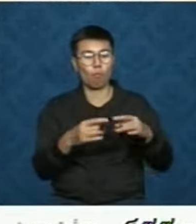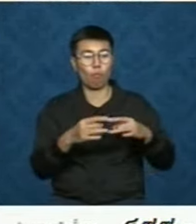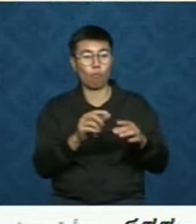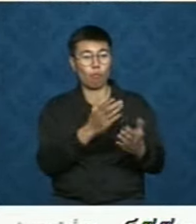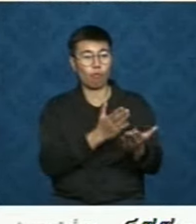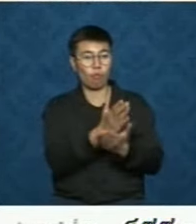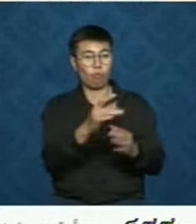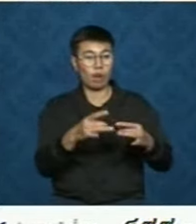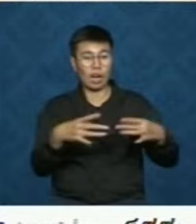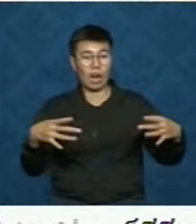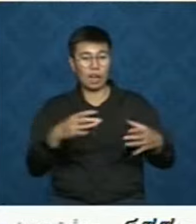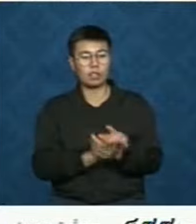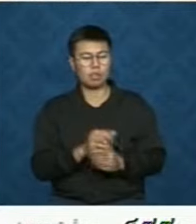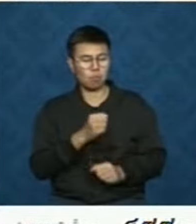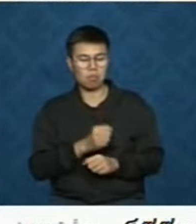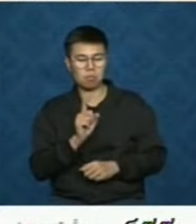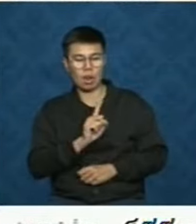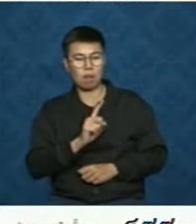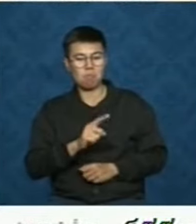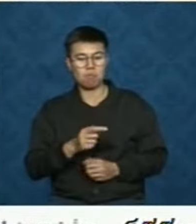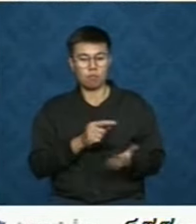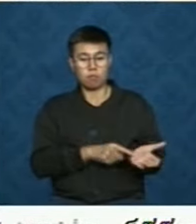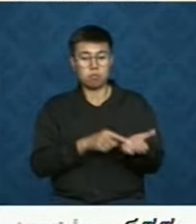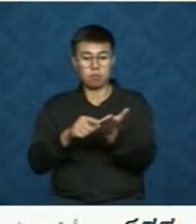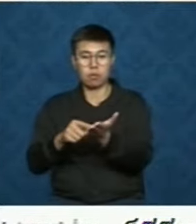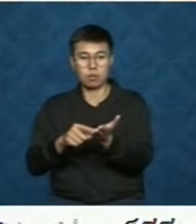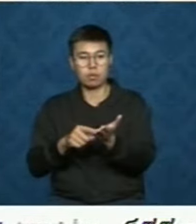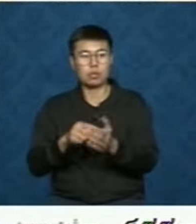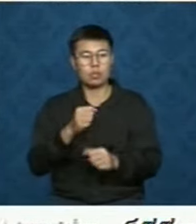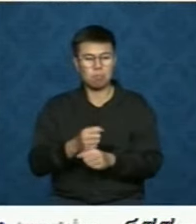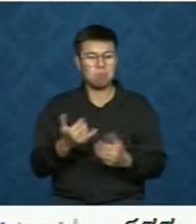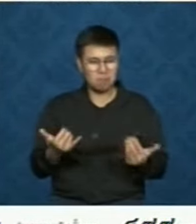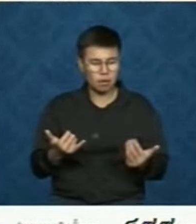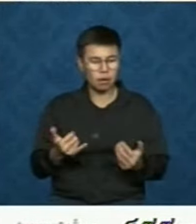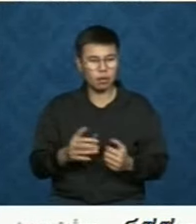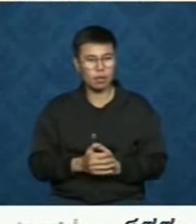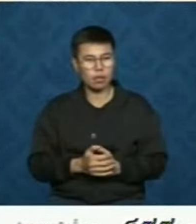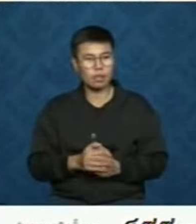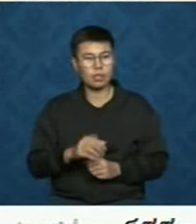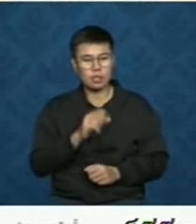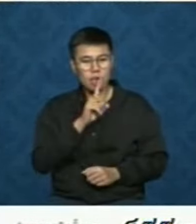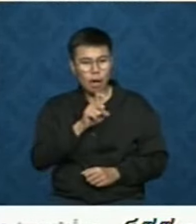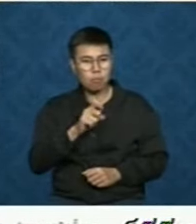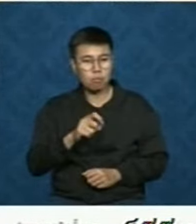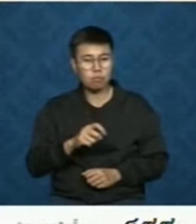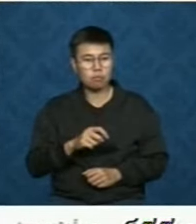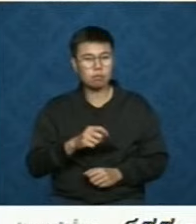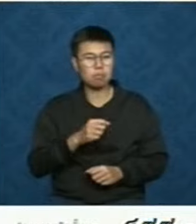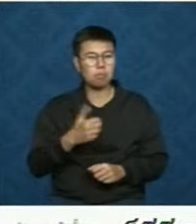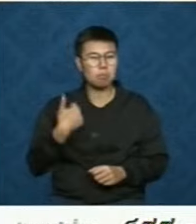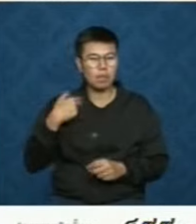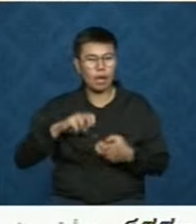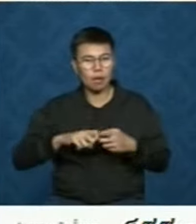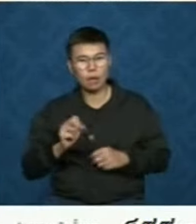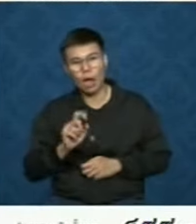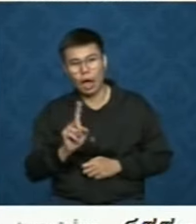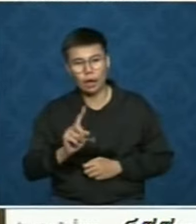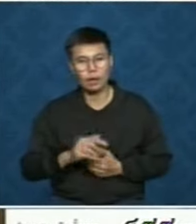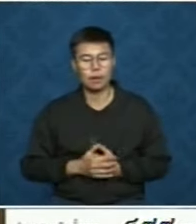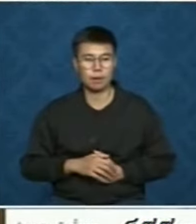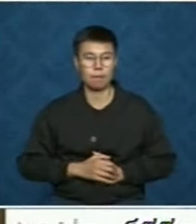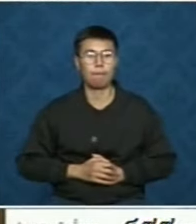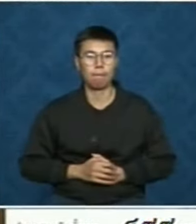ไม่นำเข้าสู่การพิจารณาของสภาทำแบบนี้เนี่ยมันได้อะไรขึ้นมาก็ฝากด้วยครับท่านประธานครับขอบคุณ